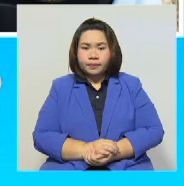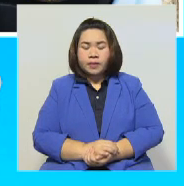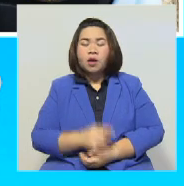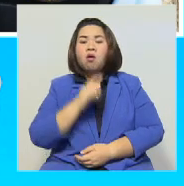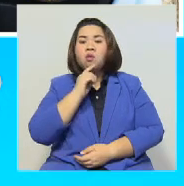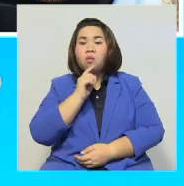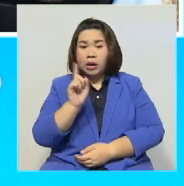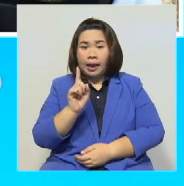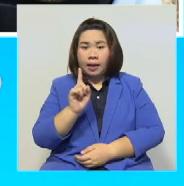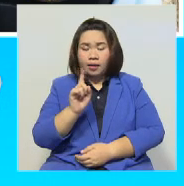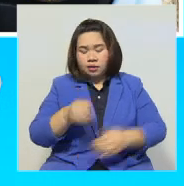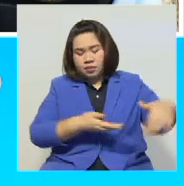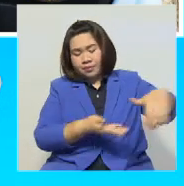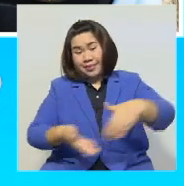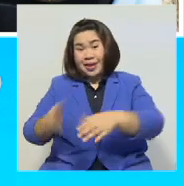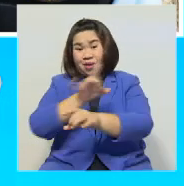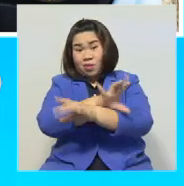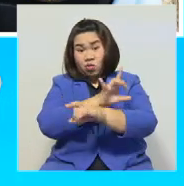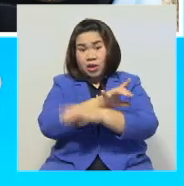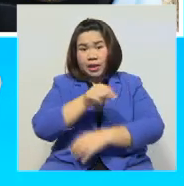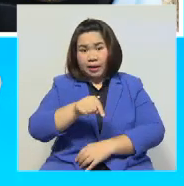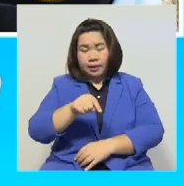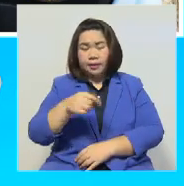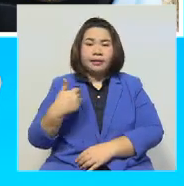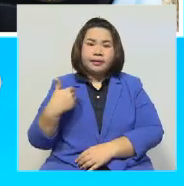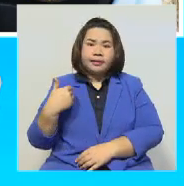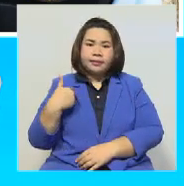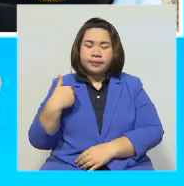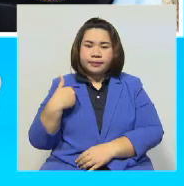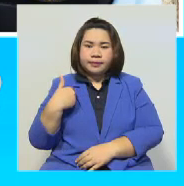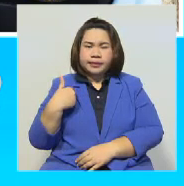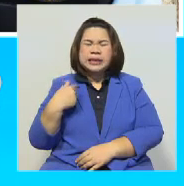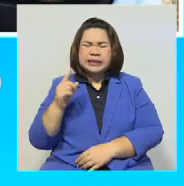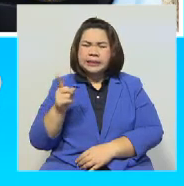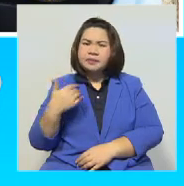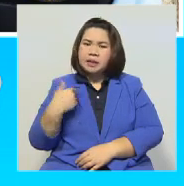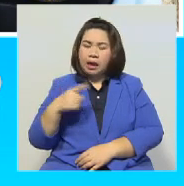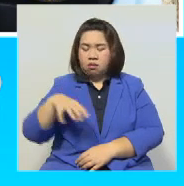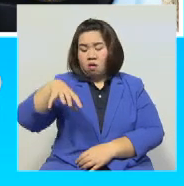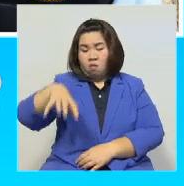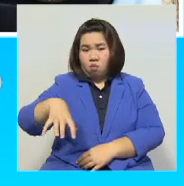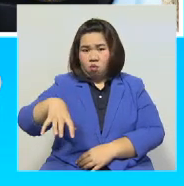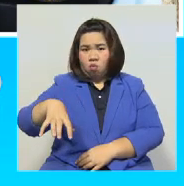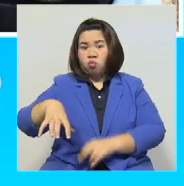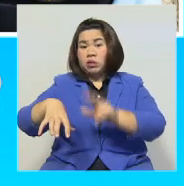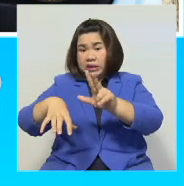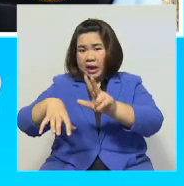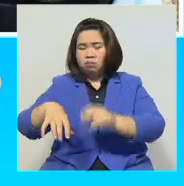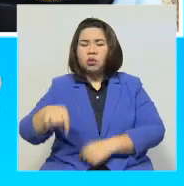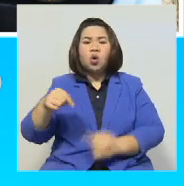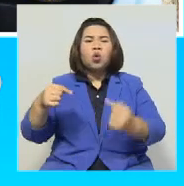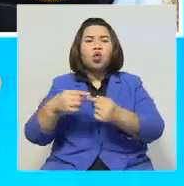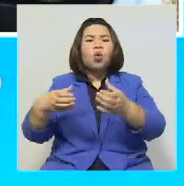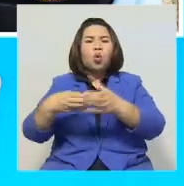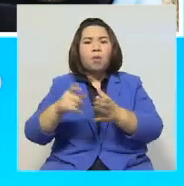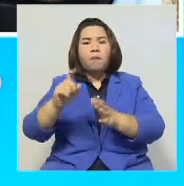ะ ใช่ครับริมน้ำเพชรทั้งหลายก็คือตอนนี้ก็ที่มากก็คือหมู่3เป็นชุมชนชาวมอญนะครับ